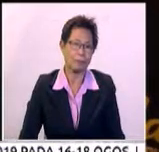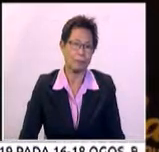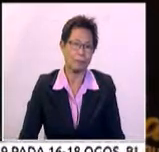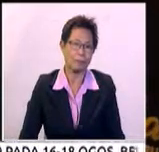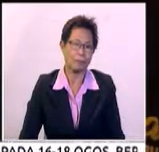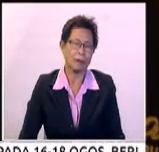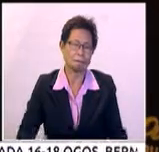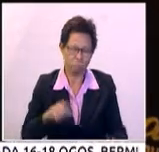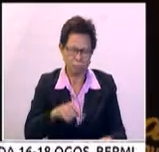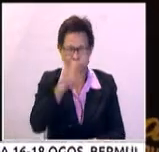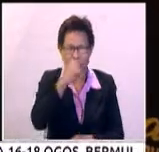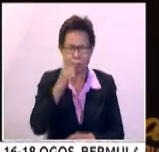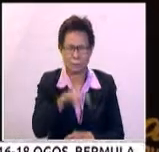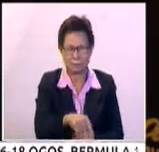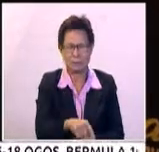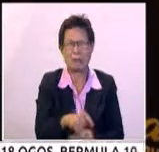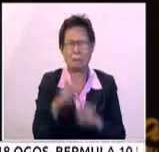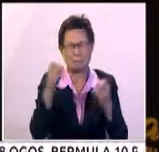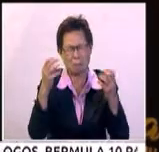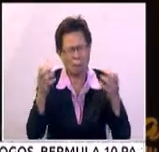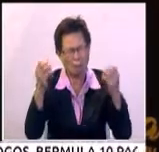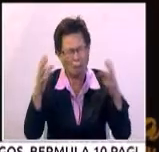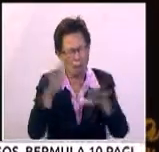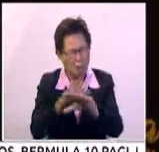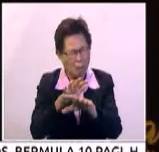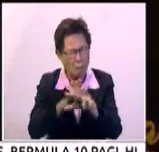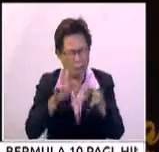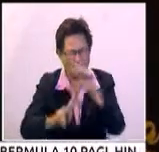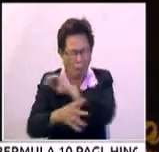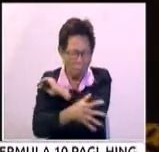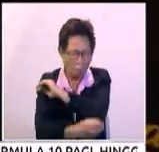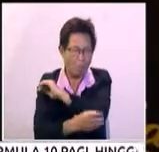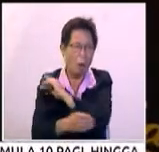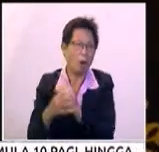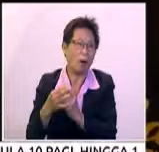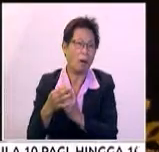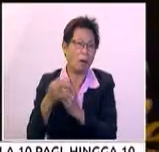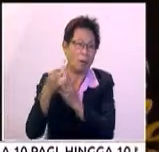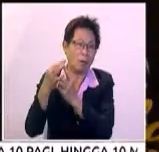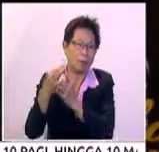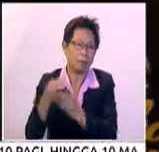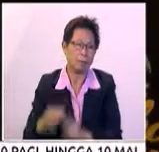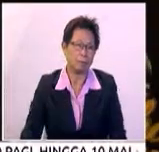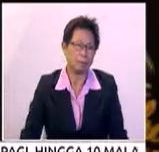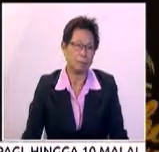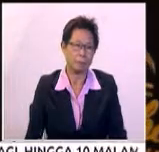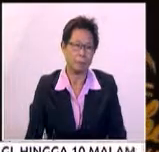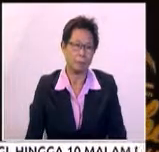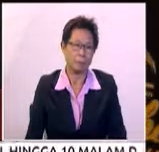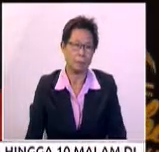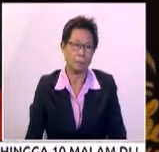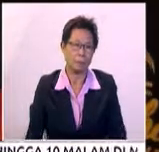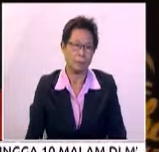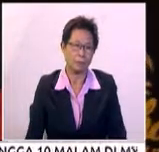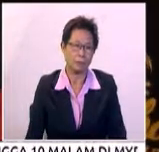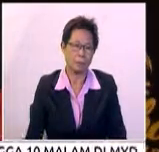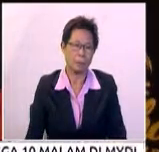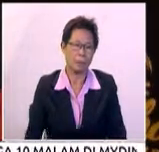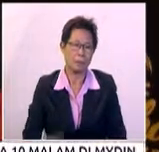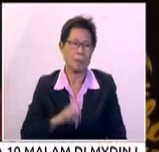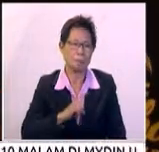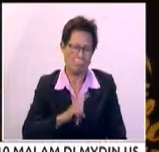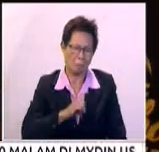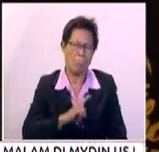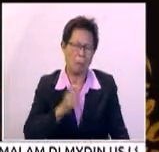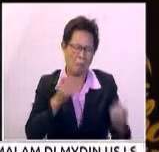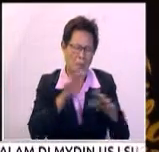terdapat ramai asnaf-asnaf dan penduduk-penduduk khasnya di kalangan masyarakat Islam yang memerlukan